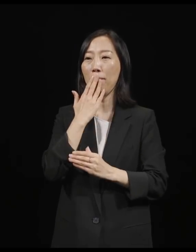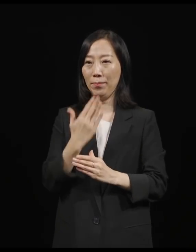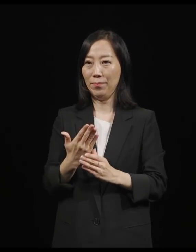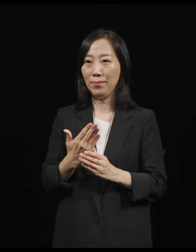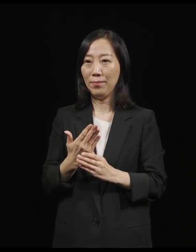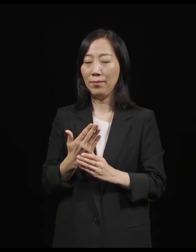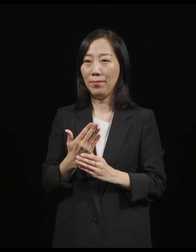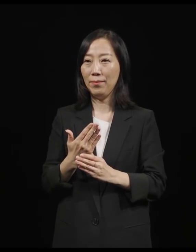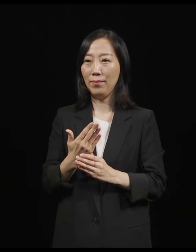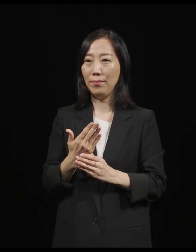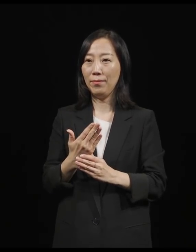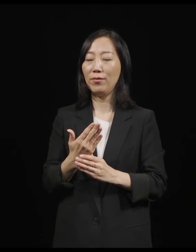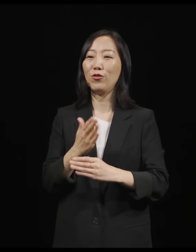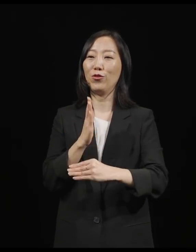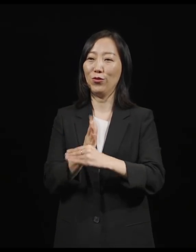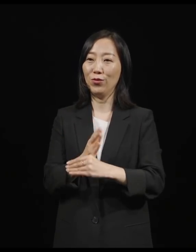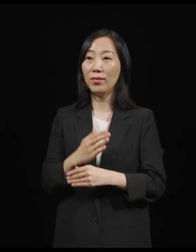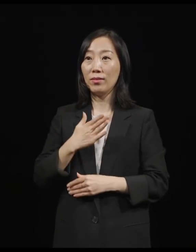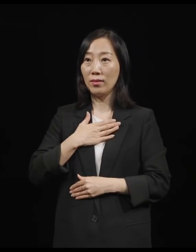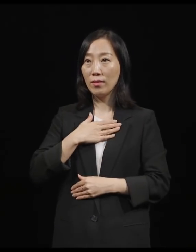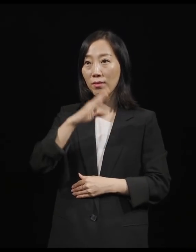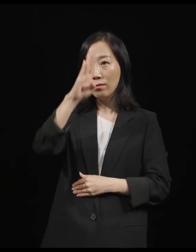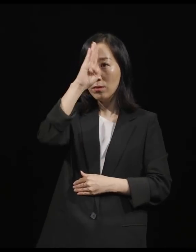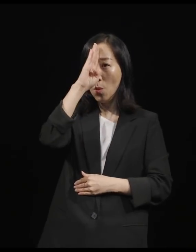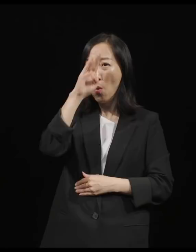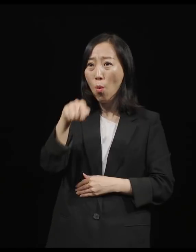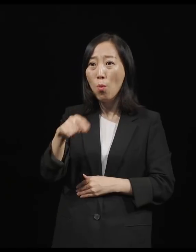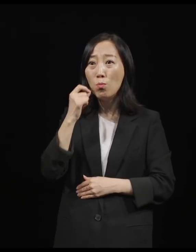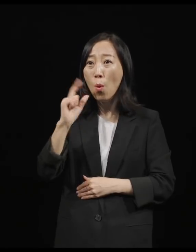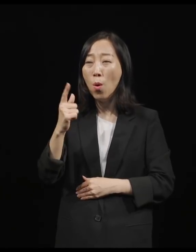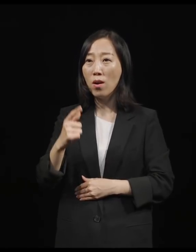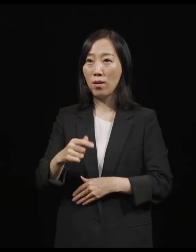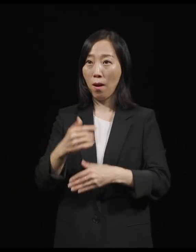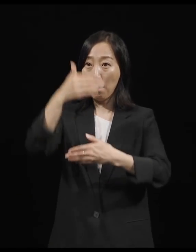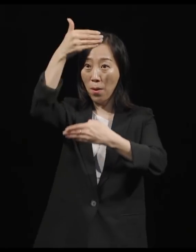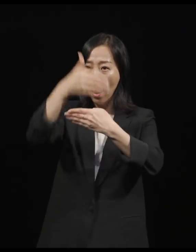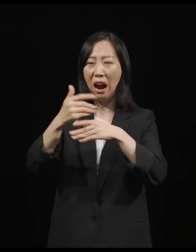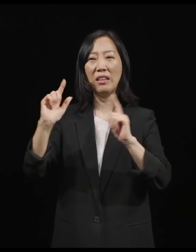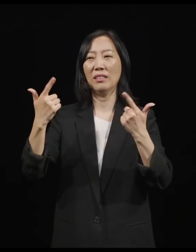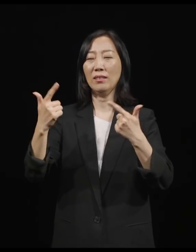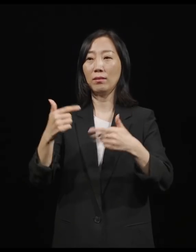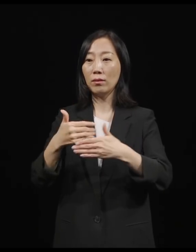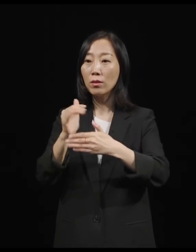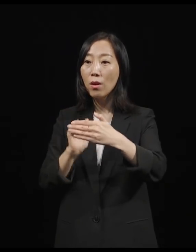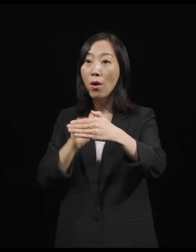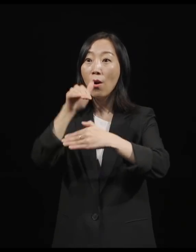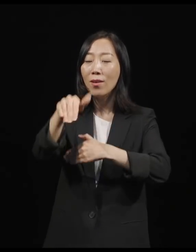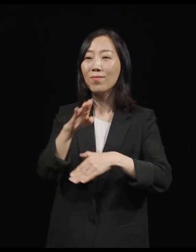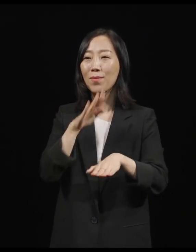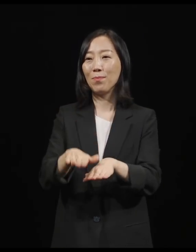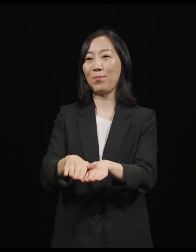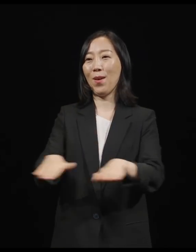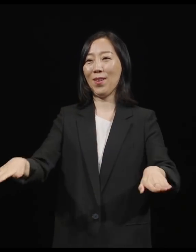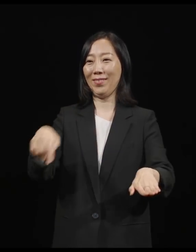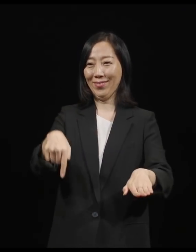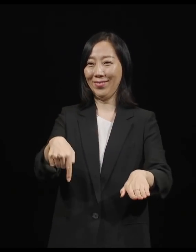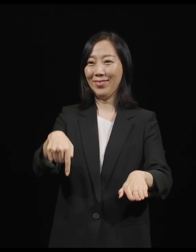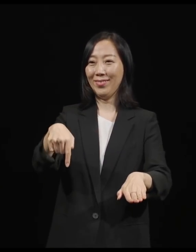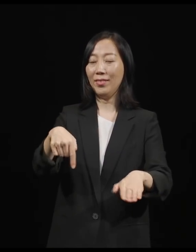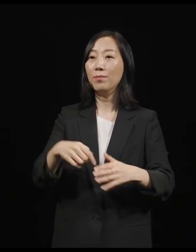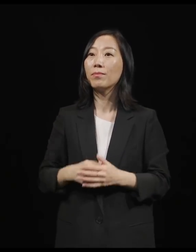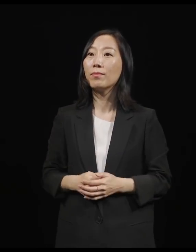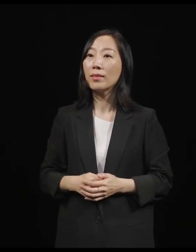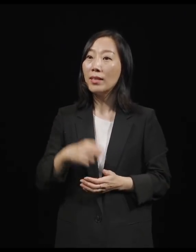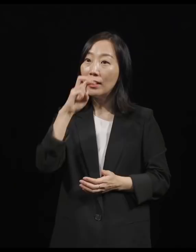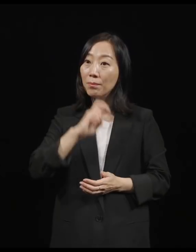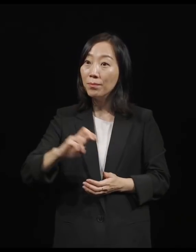나에게 조현병은 장벽이 아니라 장벽을 넘게 해주는 발판이 되었다. 악기의 음을 조율하기 위해서는